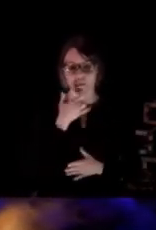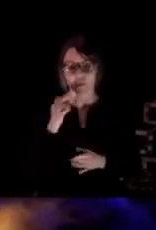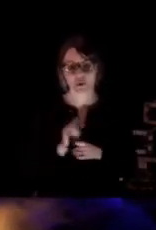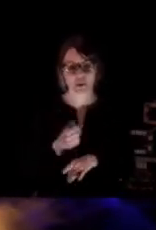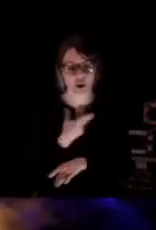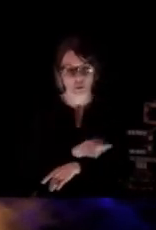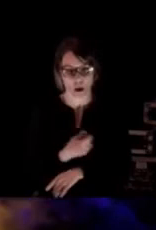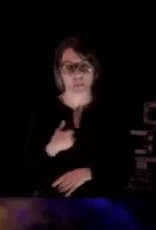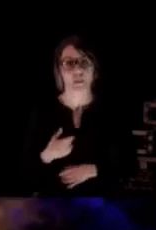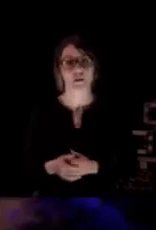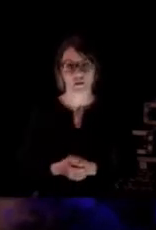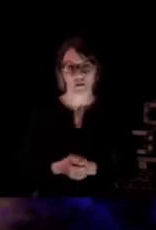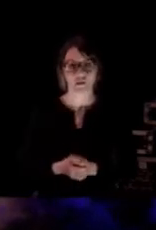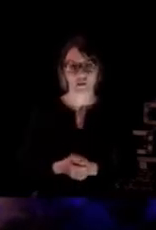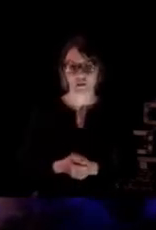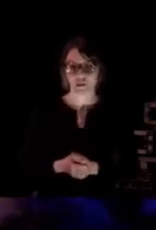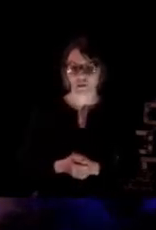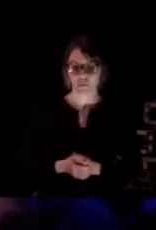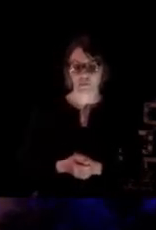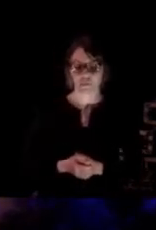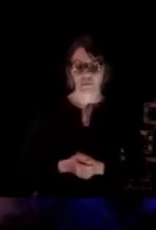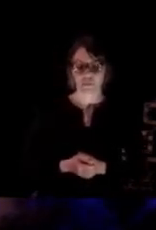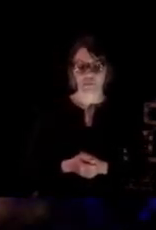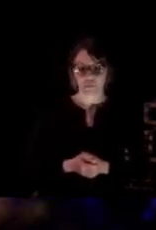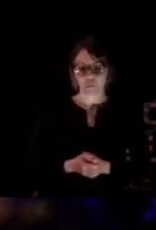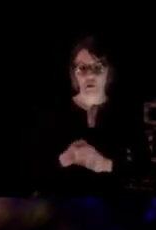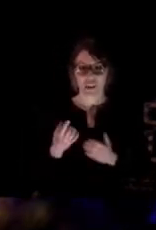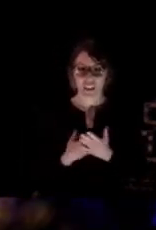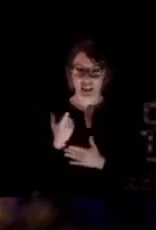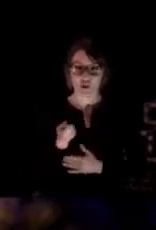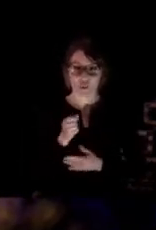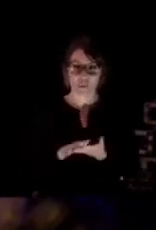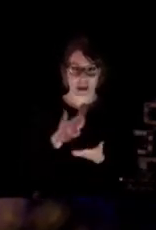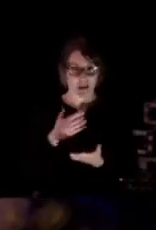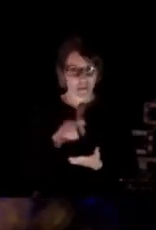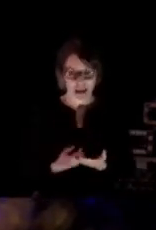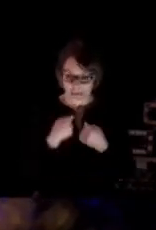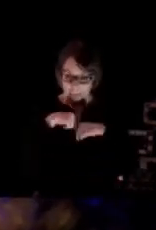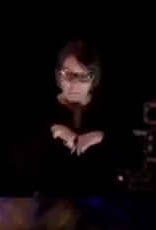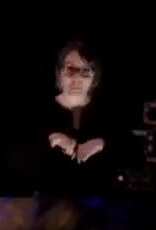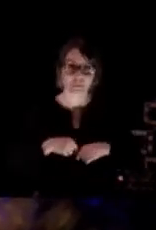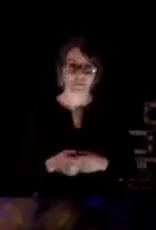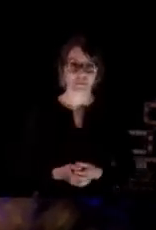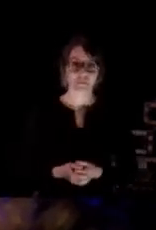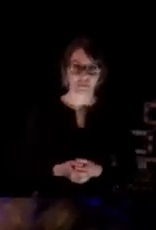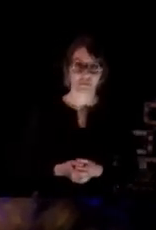som er narkoman, og det at det gir, at det skjer noe med meg da.